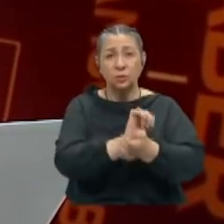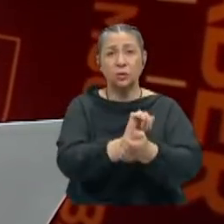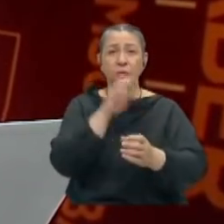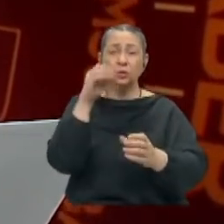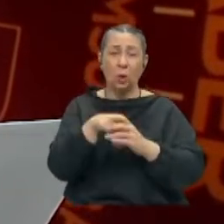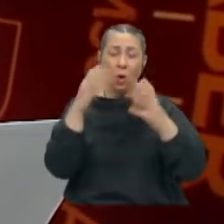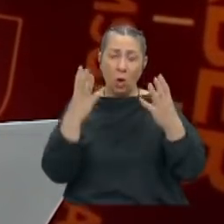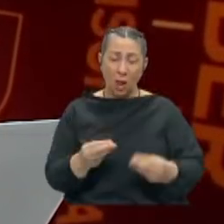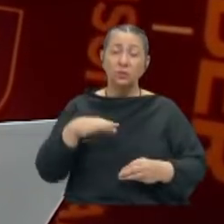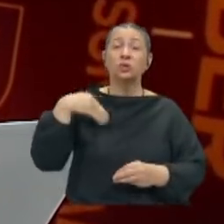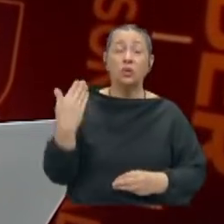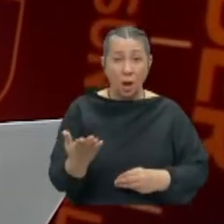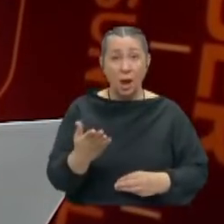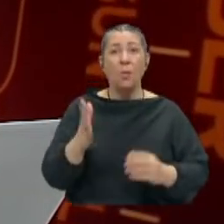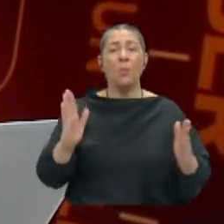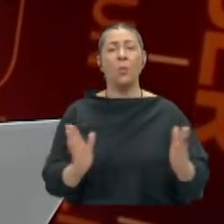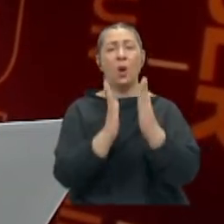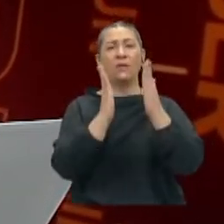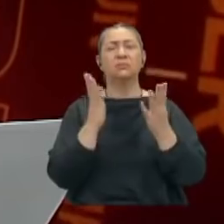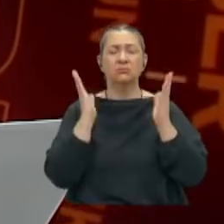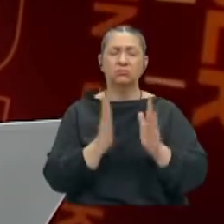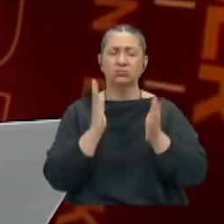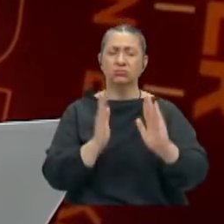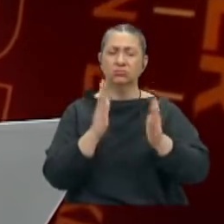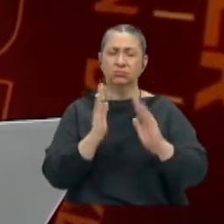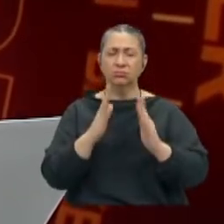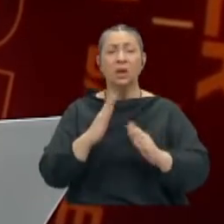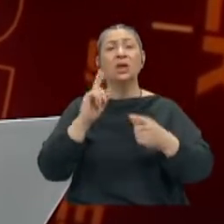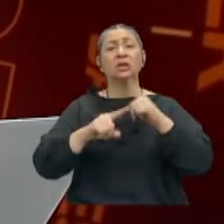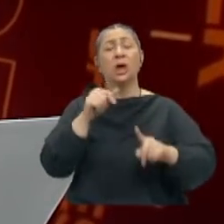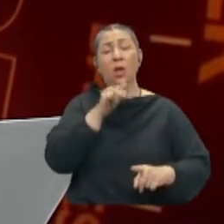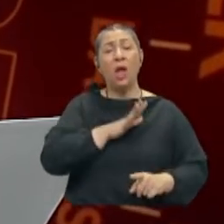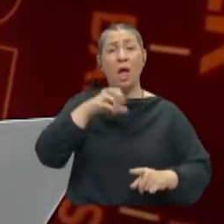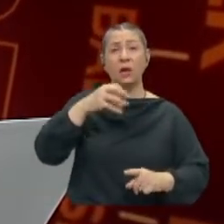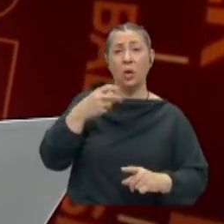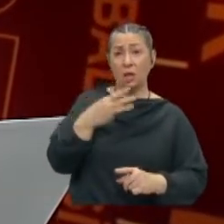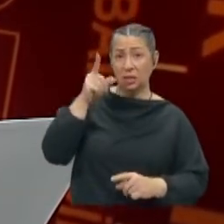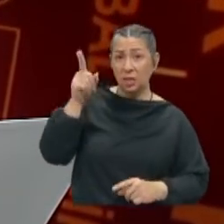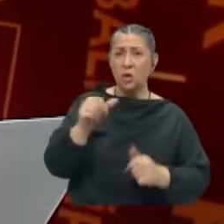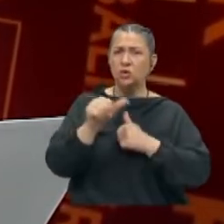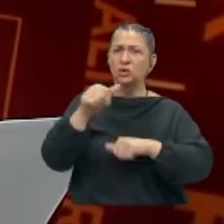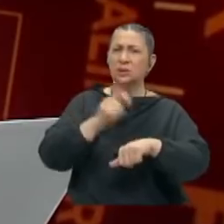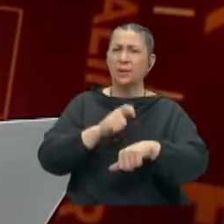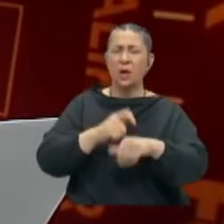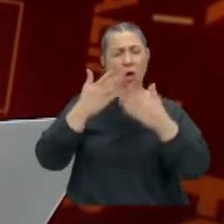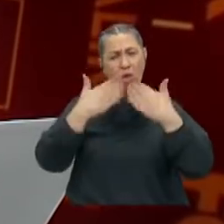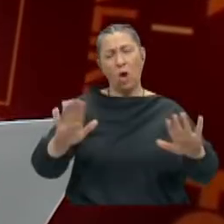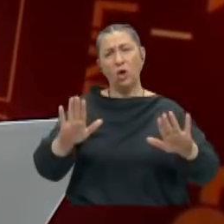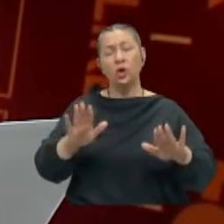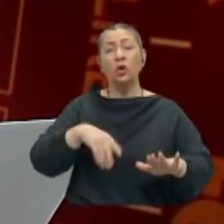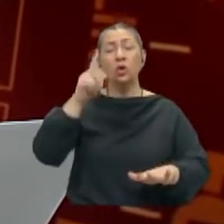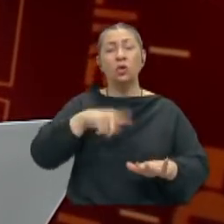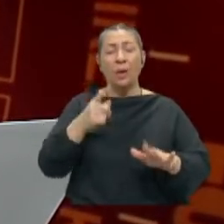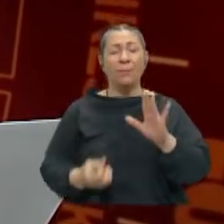tutuklamayla sonuçlanmasından sonra muhalefetten tepkiler yükseldi. Kılıçdaroğlu Erdoğan'a uzun zamandır yok hükmünde